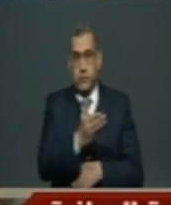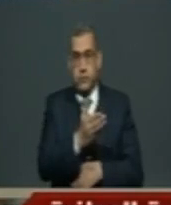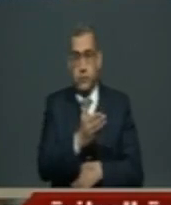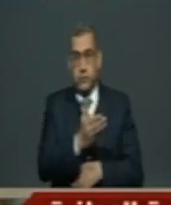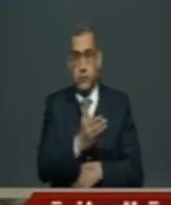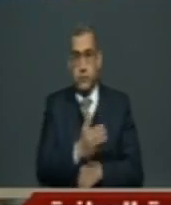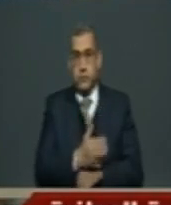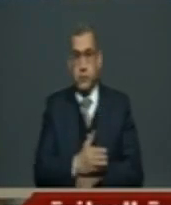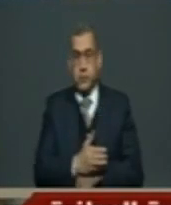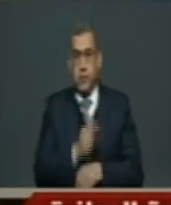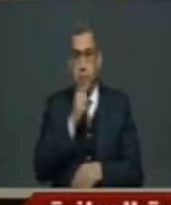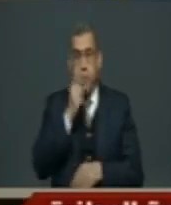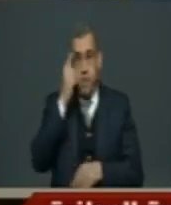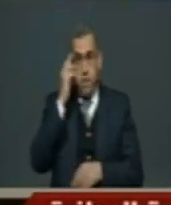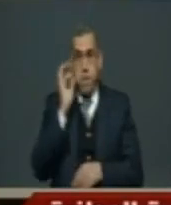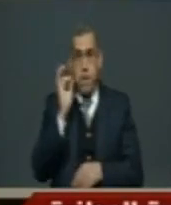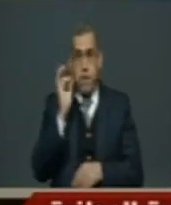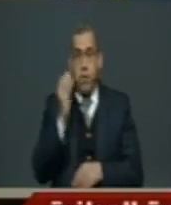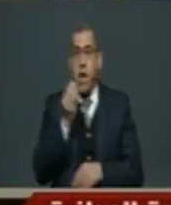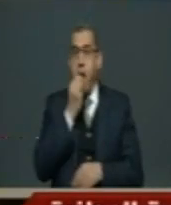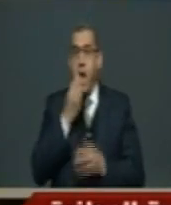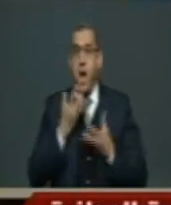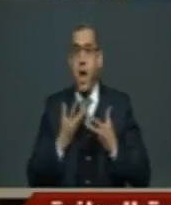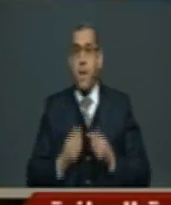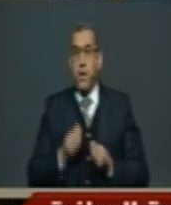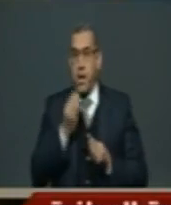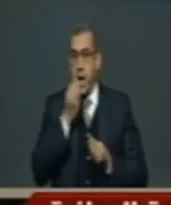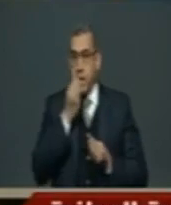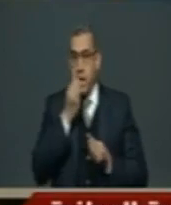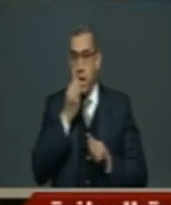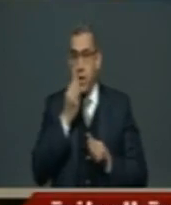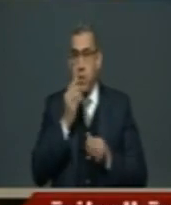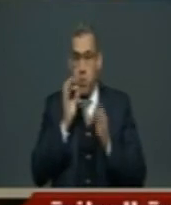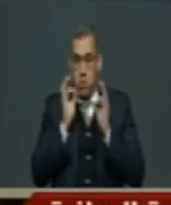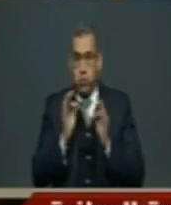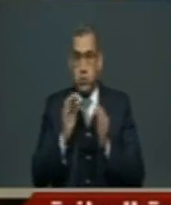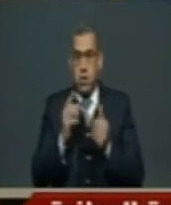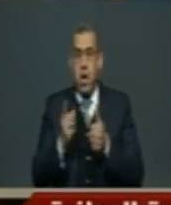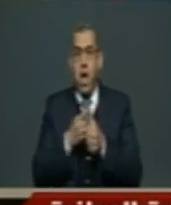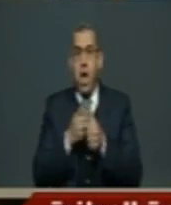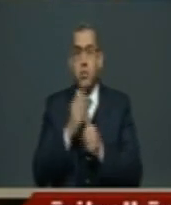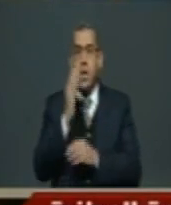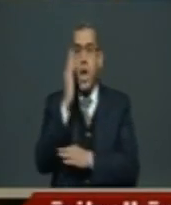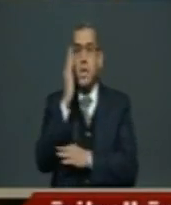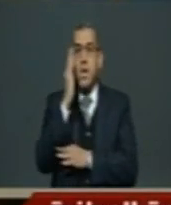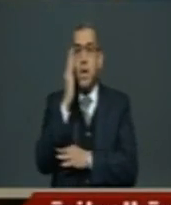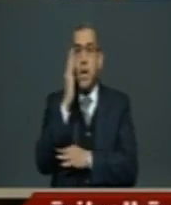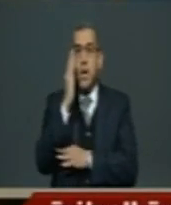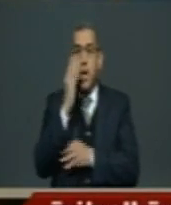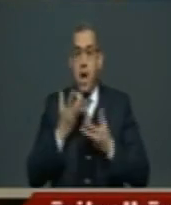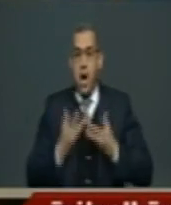إن مفهوم الأمن الغذائي أصبح يعتبر ركيزة أساسية للأمن